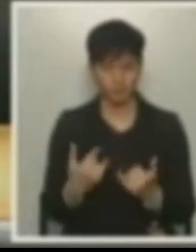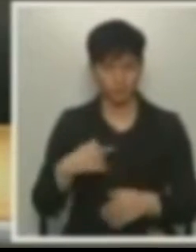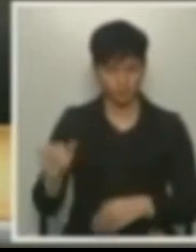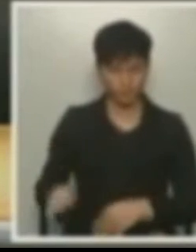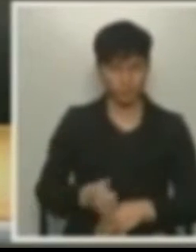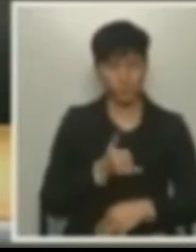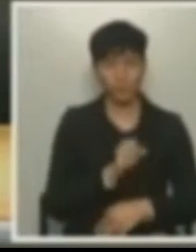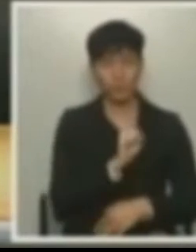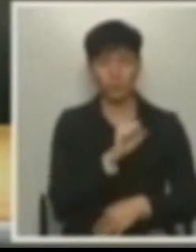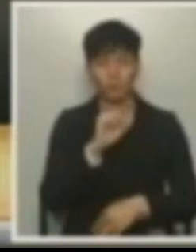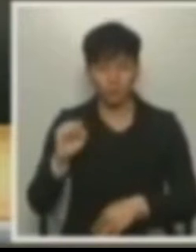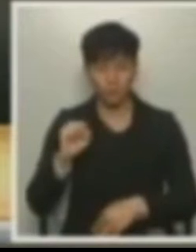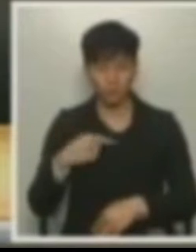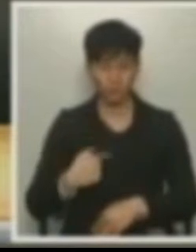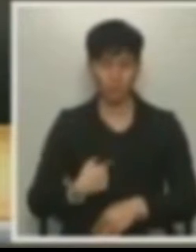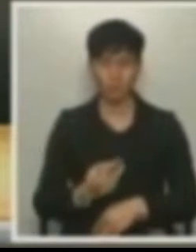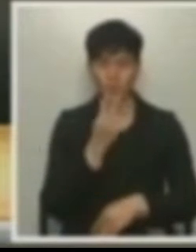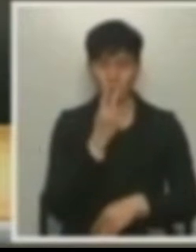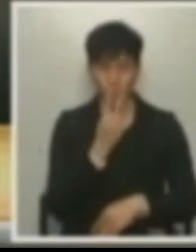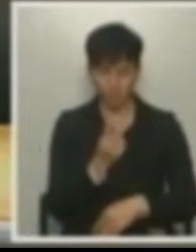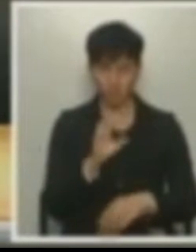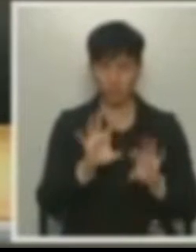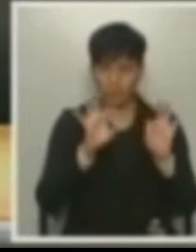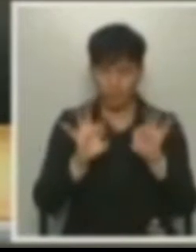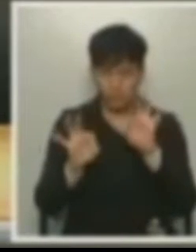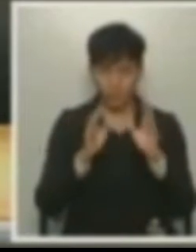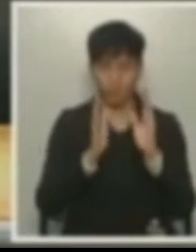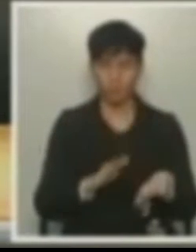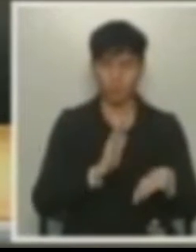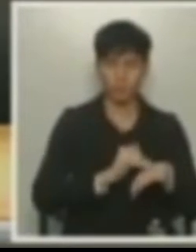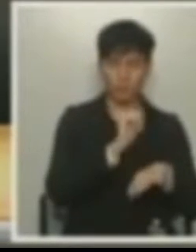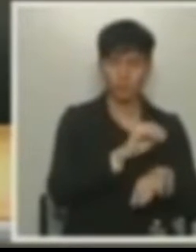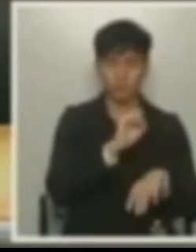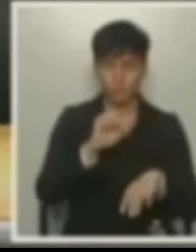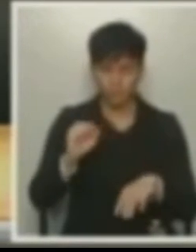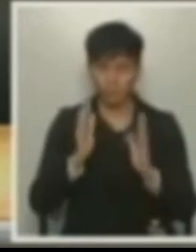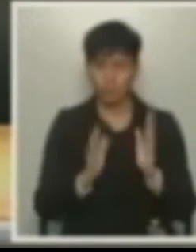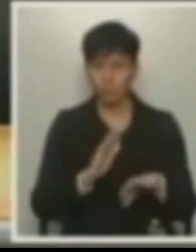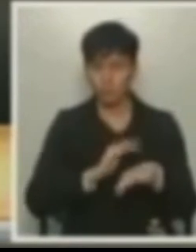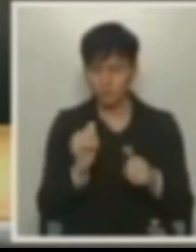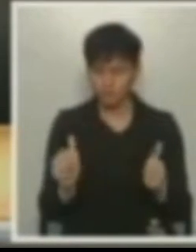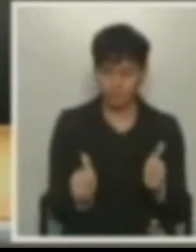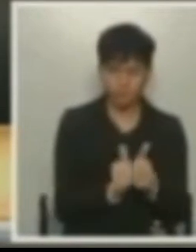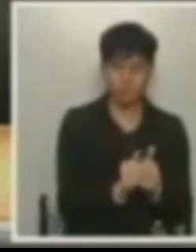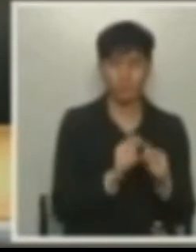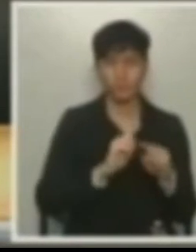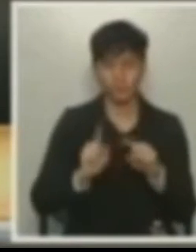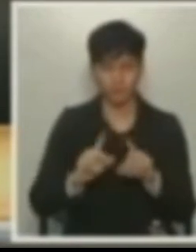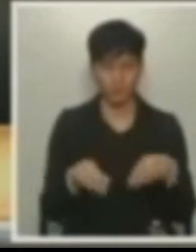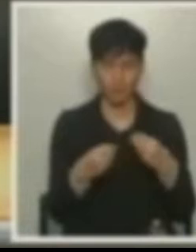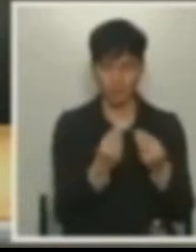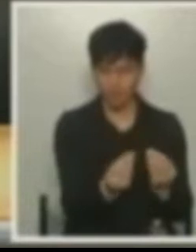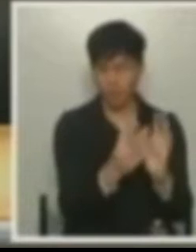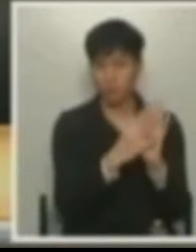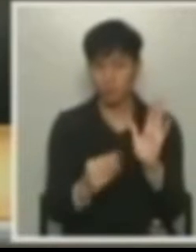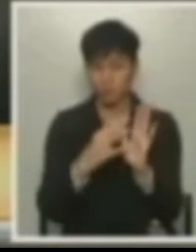รเราก็มีโอกาสได้คัดนะครับผู้ช่วยส.ส.ผู้ชำนาญการประจำตัวผู้เชี่ยวชาญต่างๆนะครับส่งไปอบรมนะครับซึ่ง